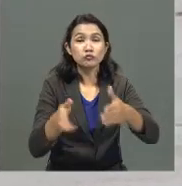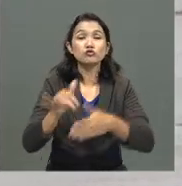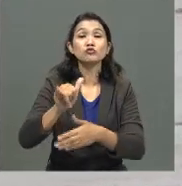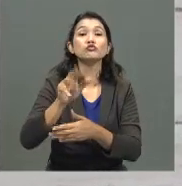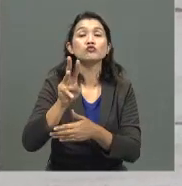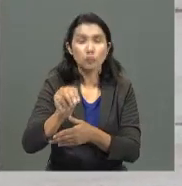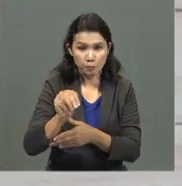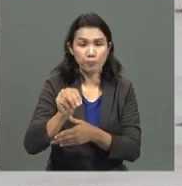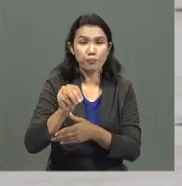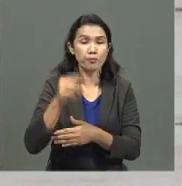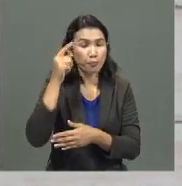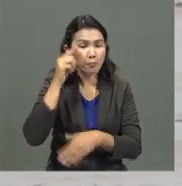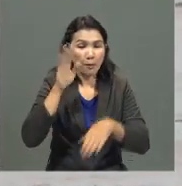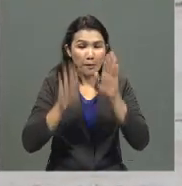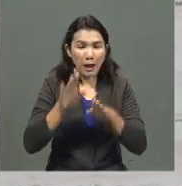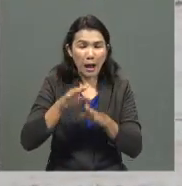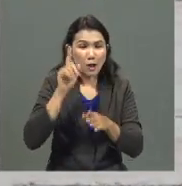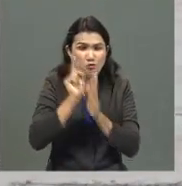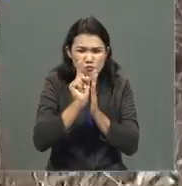นี่คือที่จอดสุโขทัยเนี่ยรับน้ำมาจังหวัดจากจังหวัดแพร่แล้วจากสุโขทัยก็จะลงไปที่พิษณุโลกนะคะนายชำนาญชูเที่ยงพวกหรือการโครงการชลประทานพิษณุโลกก็ได้ลงพื้นที่ไปที่คลองยางมุมบ้านวังขี้เหล็กจังหวัดพิษณุโลกค่ะไปติดตามสถานการณ์น้ำที่ระบายมาจากประตูน้ำหาดสะพานจันทร์จังหวัดสุโขทัยซึ่งนายชำนาญก็บอกว่าทางกรมชลประทานมีแผนการบริหารจัดการน้ำโดยจะใช้ประตูระบายน้ำบ้านหาดสะพานจันทร์อำเภอสวรรคโลกจังหวัดสุโขทัยน่ะค่ะบริหารจัดการและก็หน่วงน้ำเอาไว้เพื่อควบคุมปริมาณน้ำไหลผ่านประตูระบายน้ำบ้านหาดสะพานจันทร์ลงสู่แม่น้ำยมสายหลักไม่ให้เกิน800